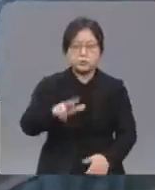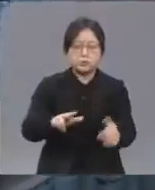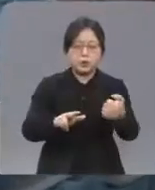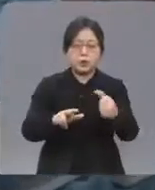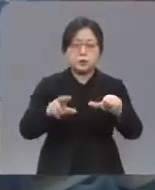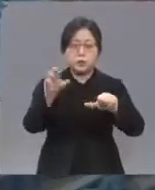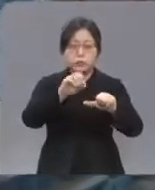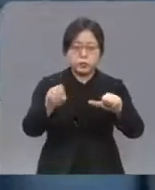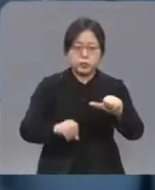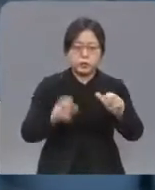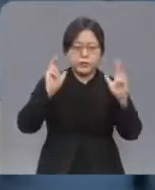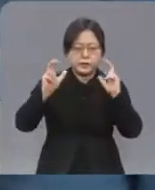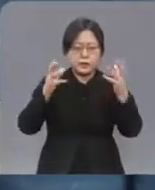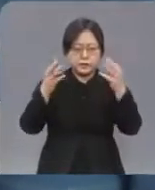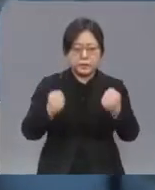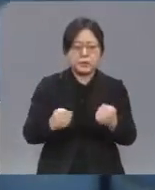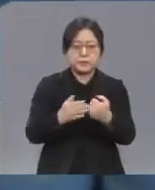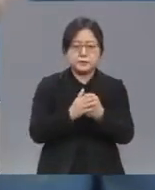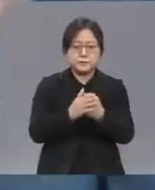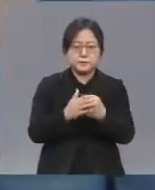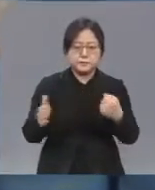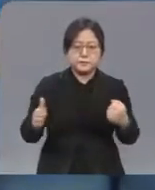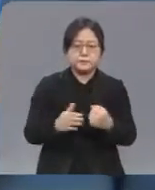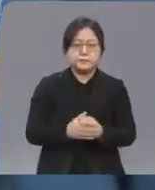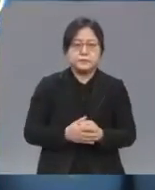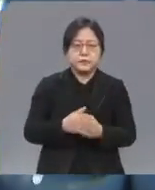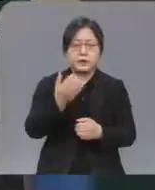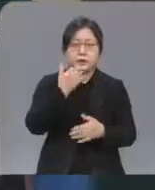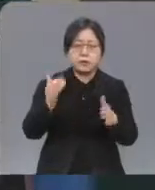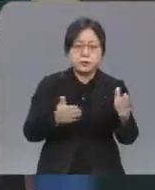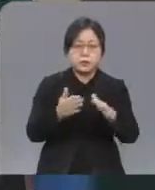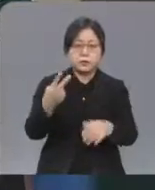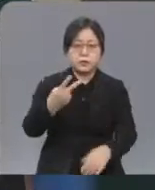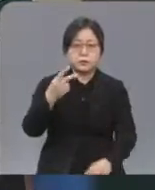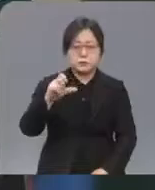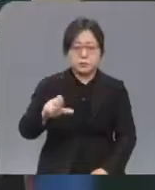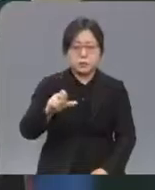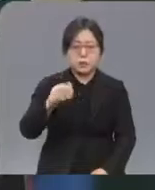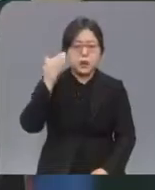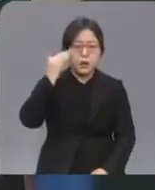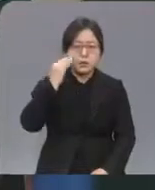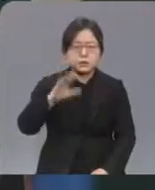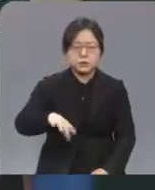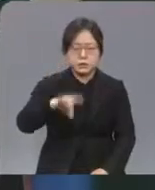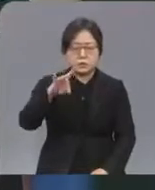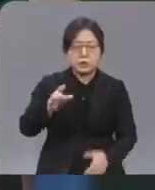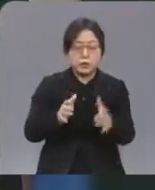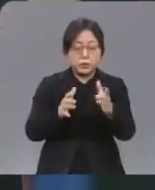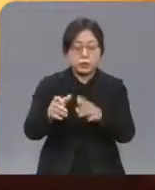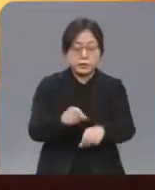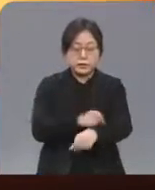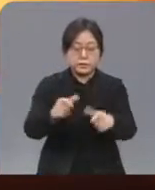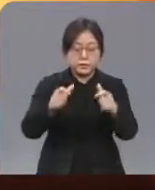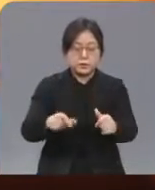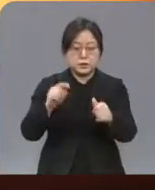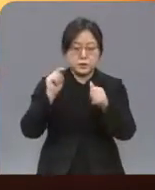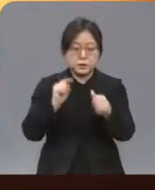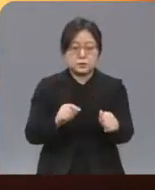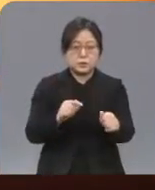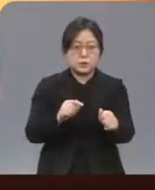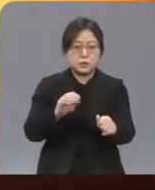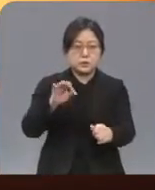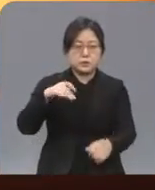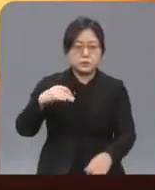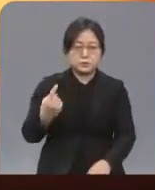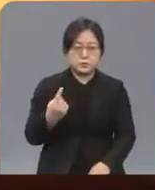차지할 정도로 업체가 많기 때문입니다. 경기도는 지난 2005년 국내 최초로 도자 특구에 지정된 데 이어